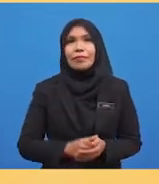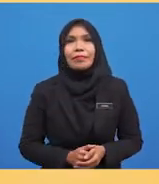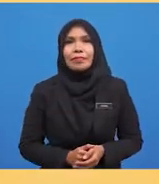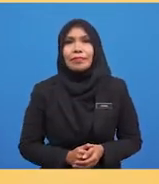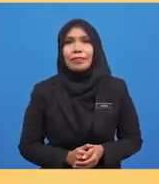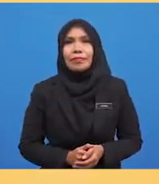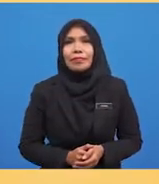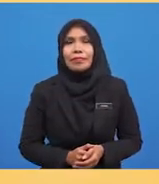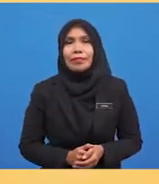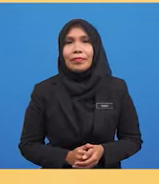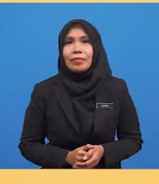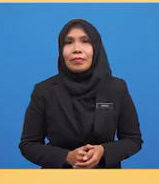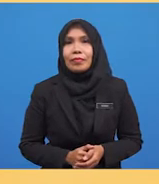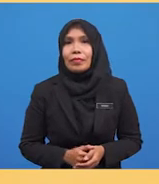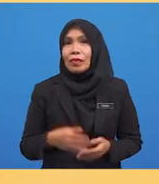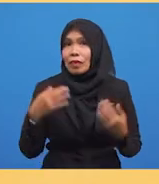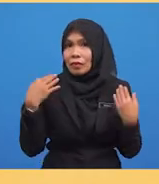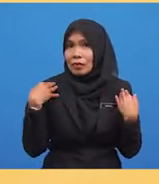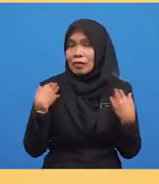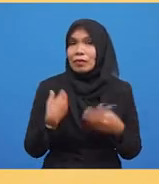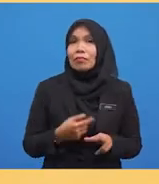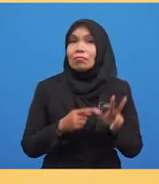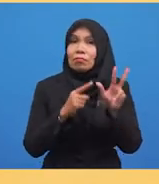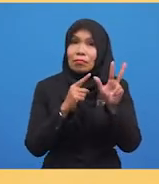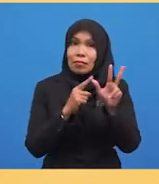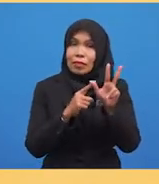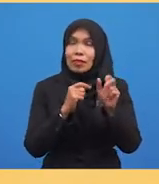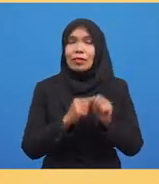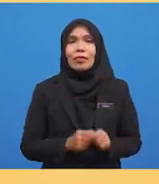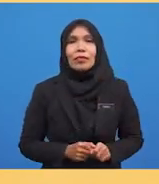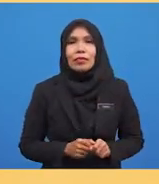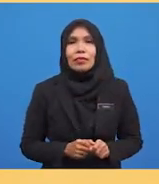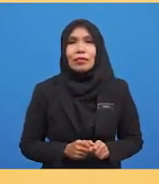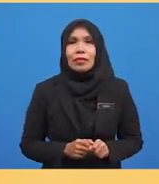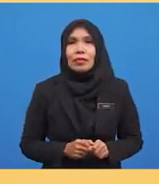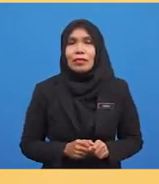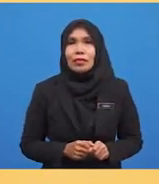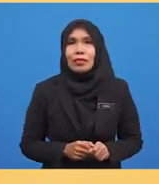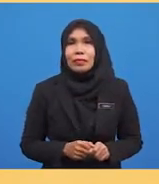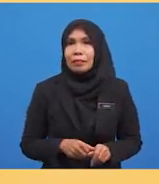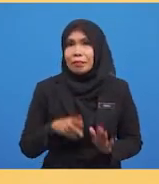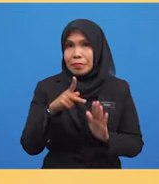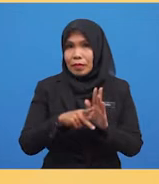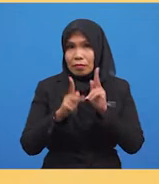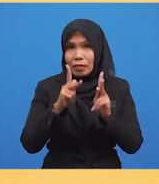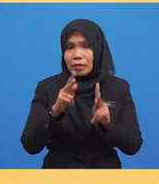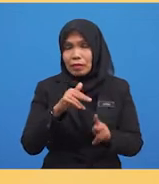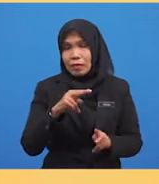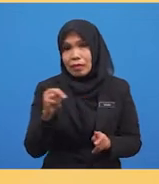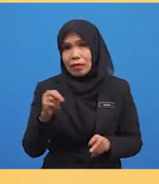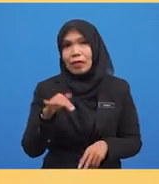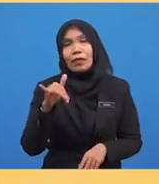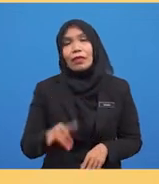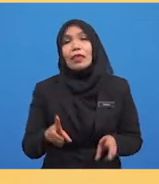menghormati. Perkataan yang diulang pada awal ketiga-tiga baris ini ialah